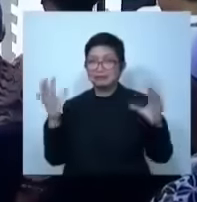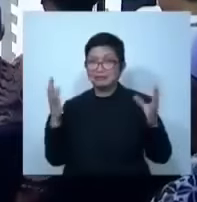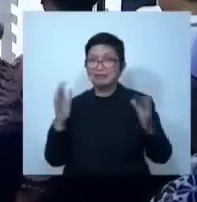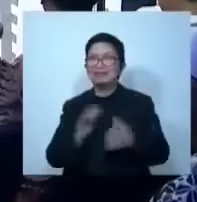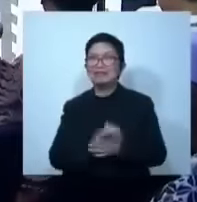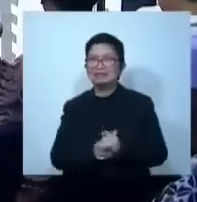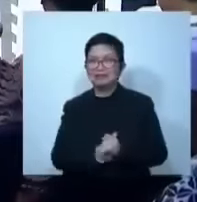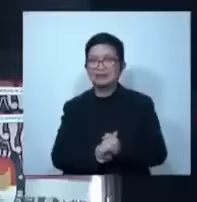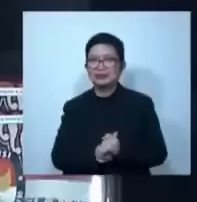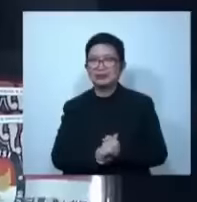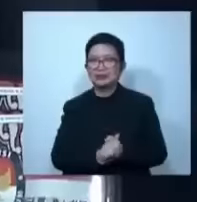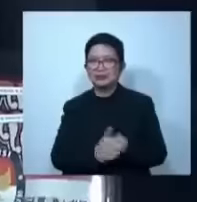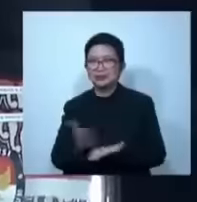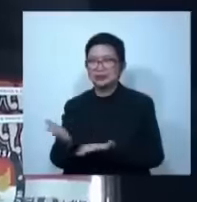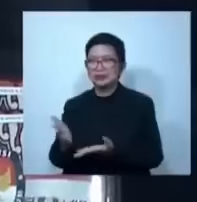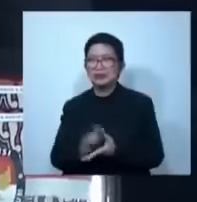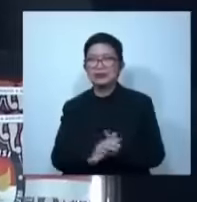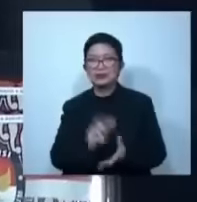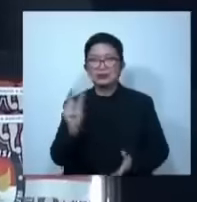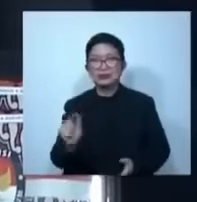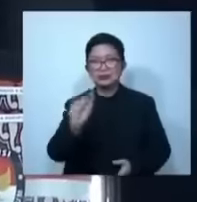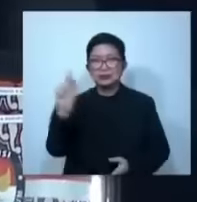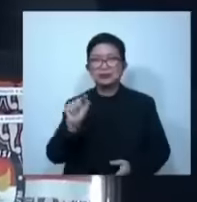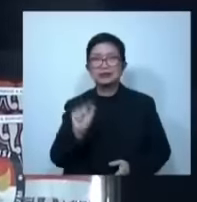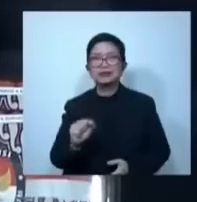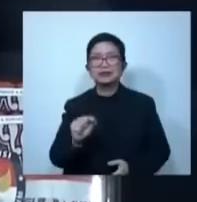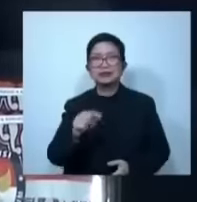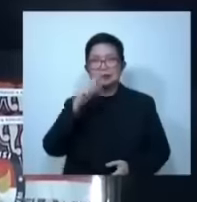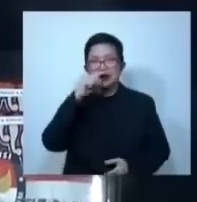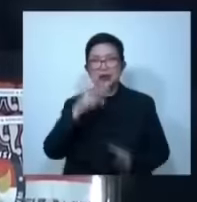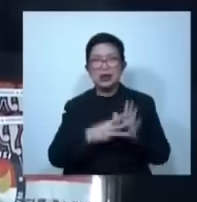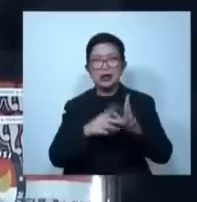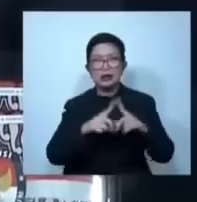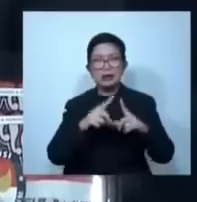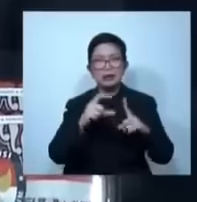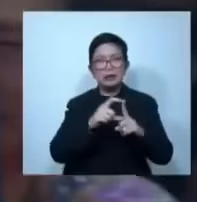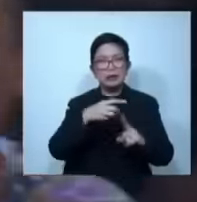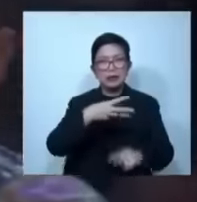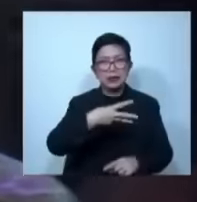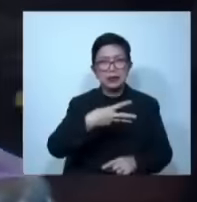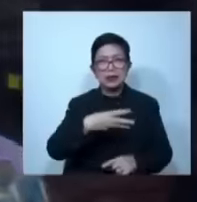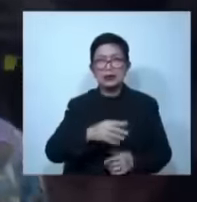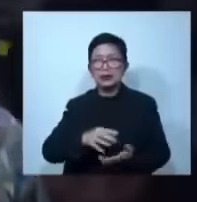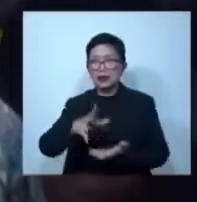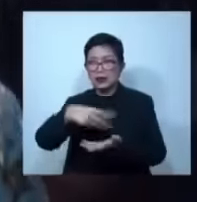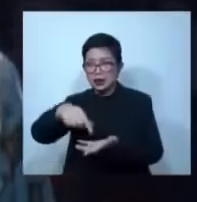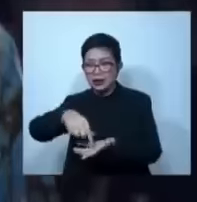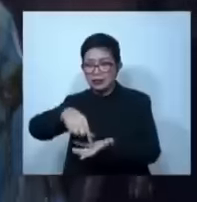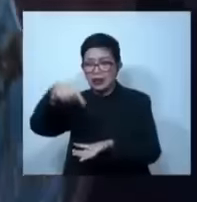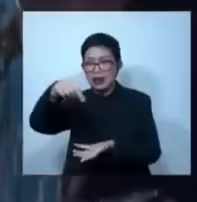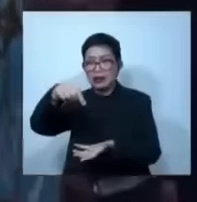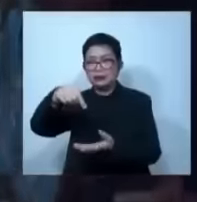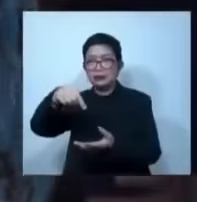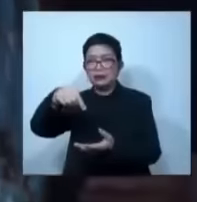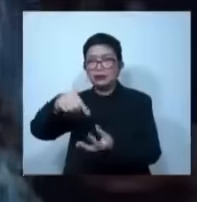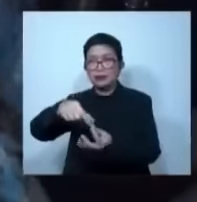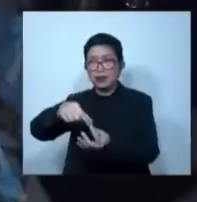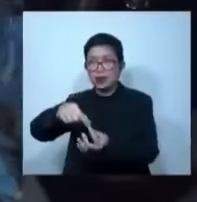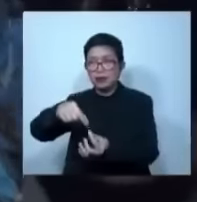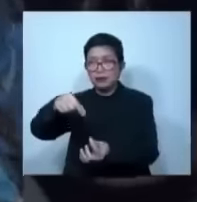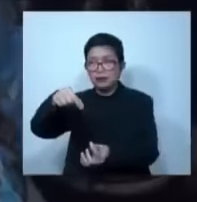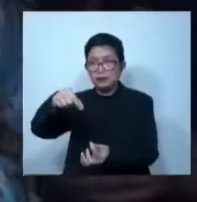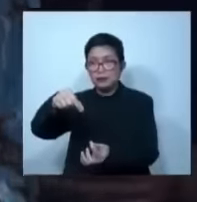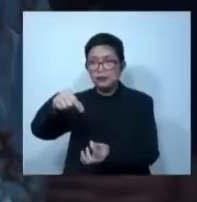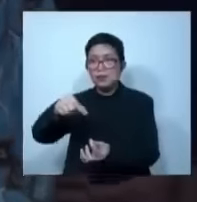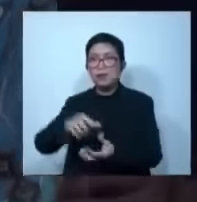kami persilakan kepada panelis Bapak Made Sukmajati untuk mengambil pertanyaan dari Fishbowl. Silakan Bapak.